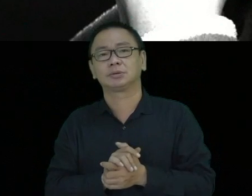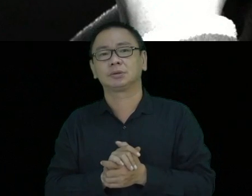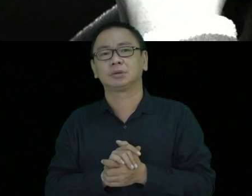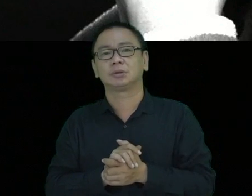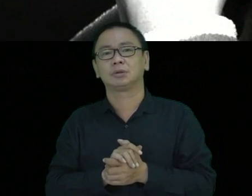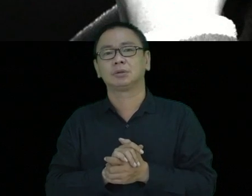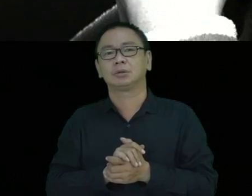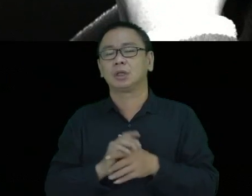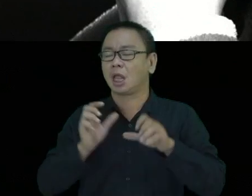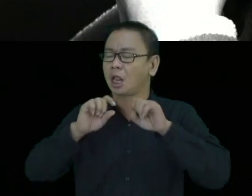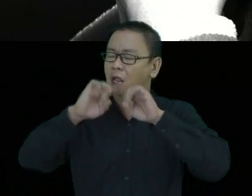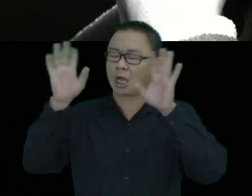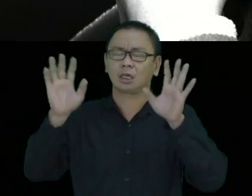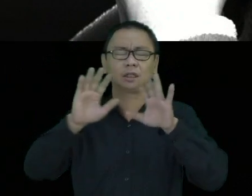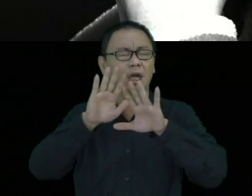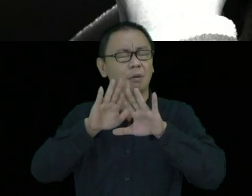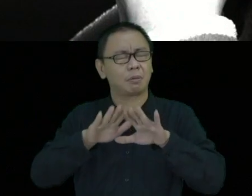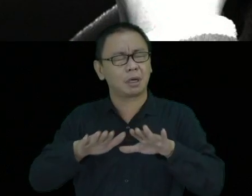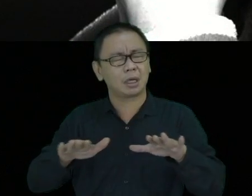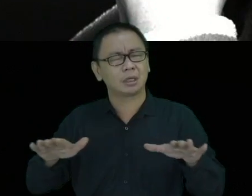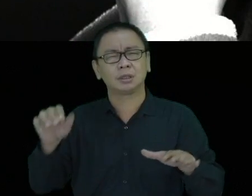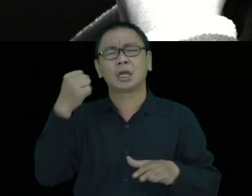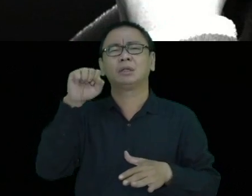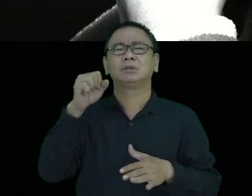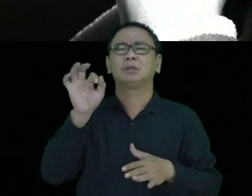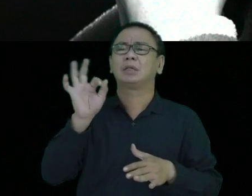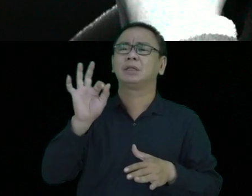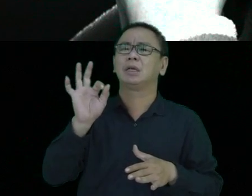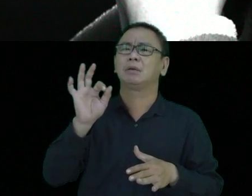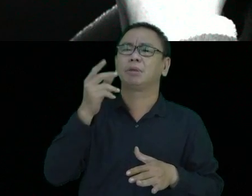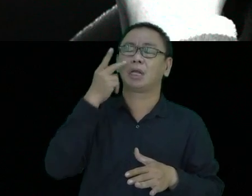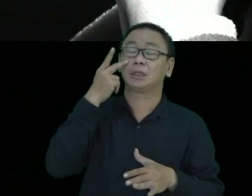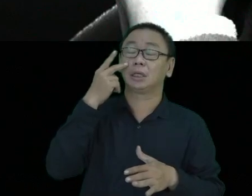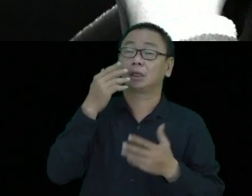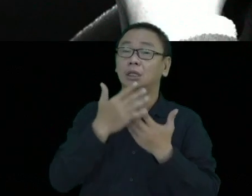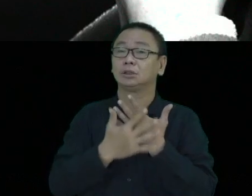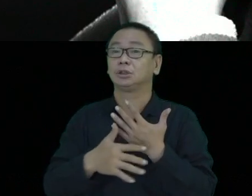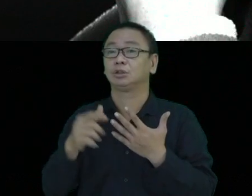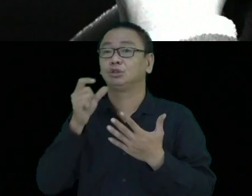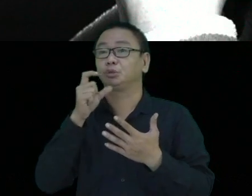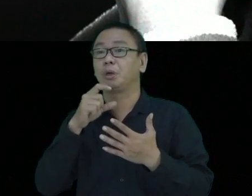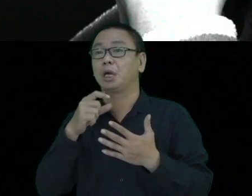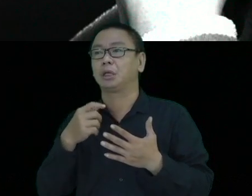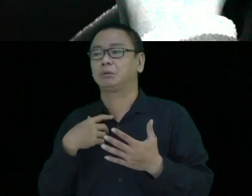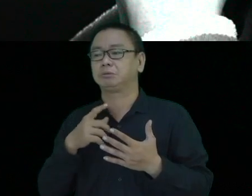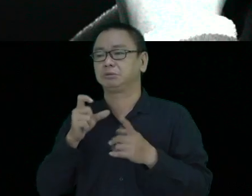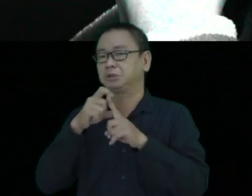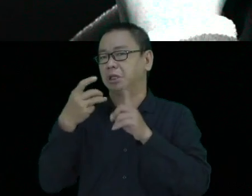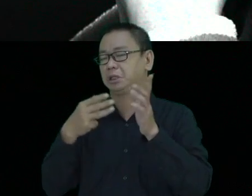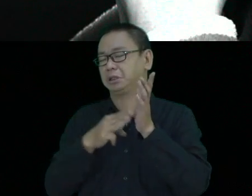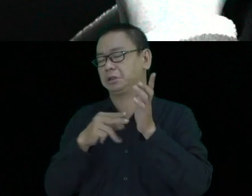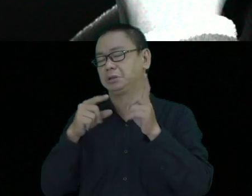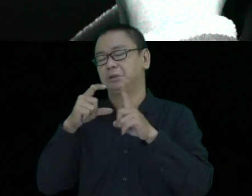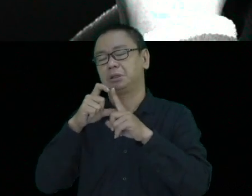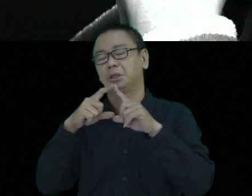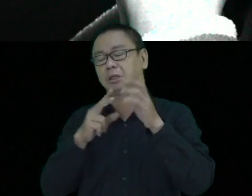kedamaian itu di mana tidak ada perhatian, kasih, yang ada hanyalah dendam, perpecahan, keputusasaan di dalam